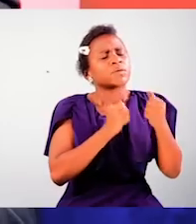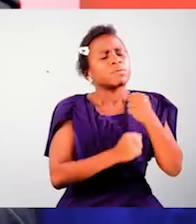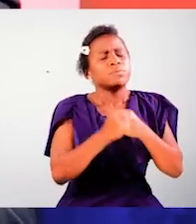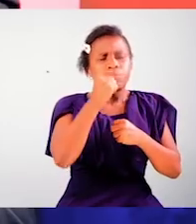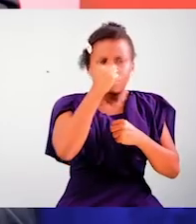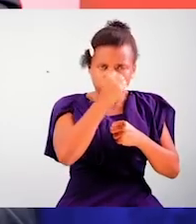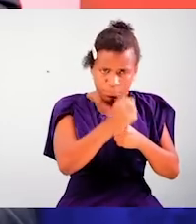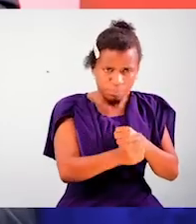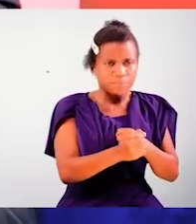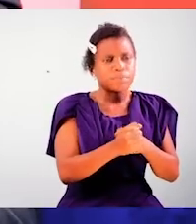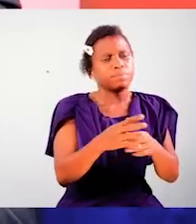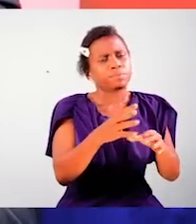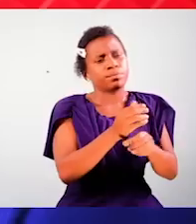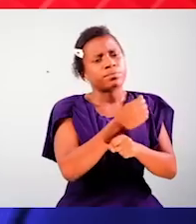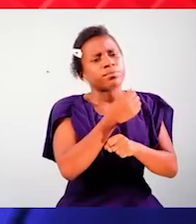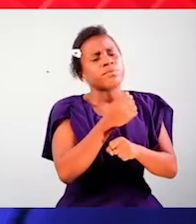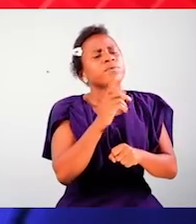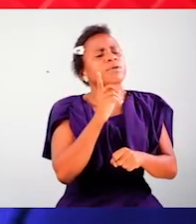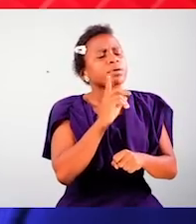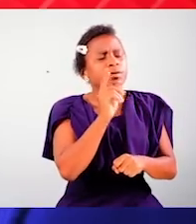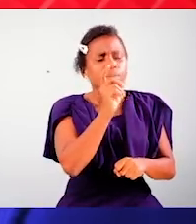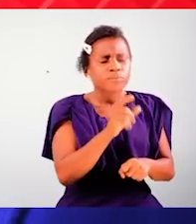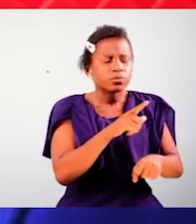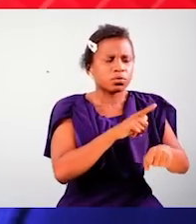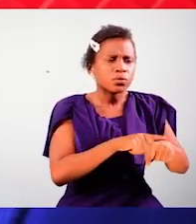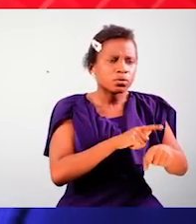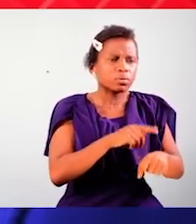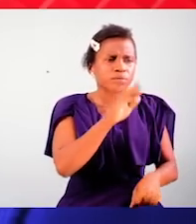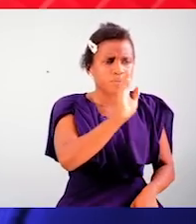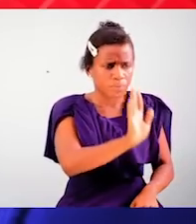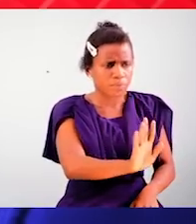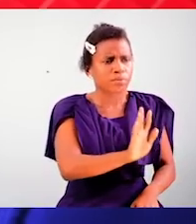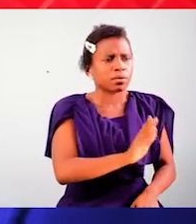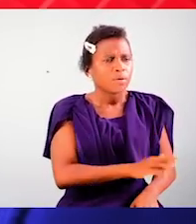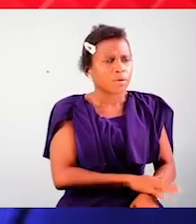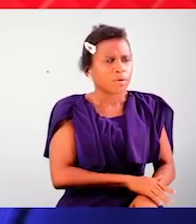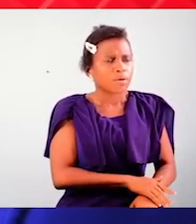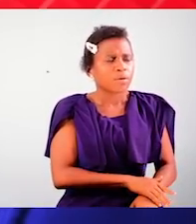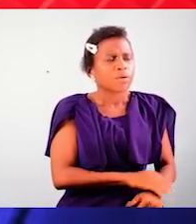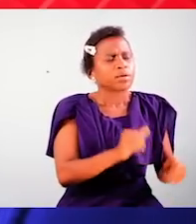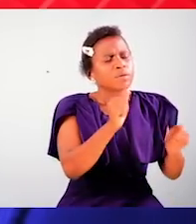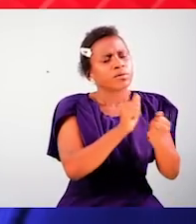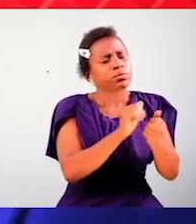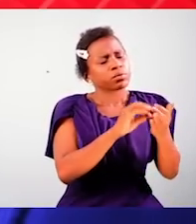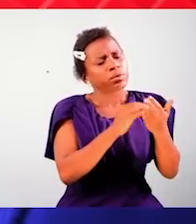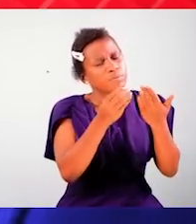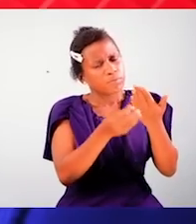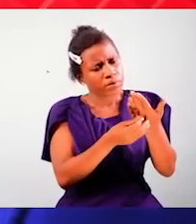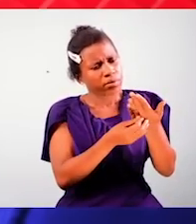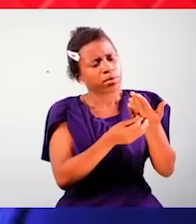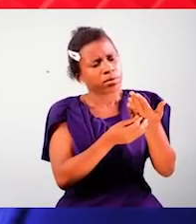Tuchukue hatua kila mtu kwa wakati wake. Kwa sasa jinsi ilivyo. Nini kifanyike? Mimi nitakwambia kitu